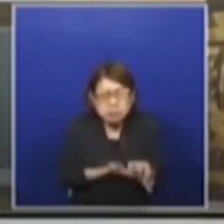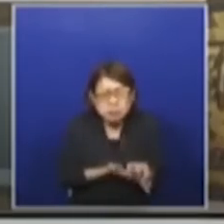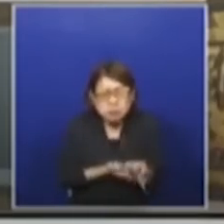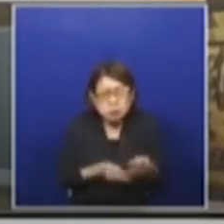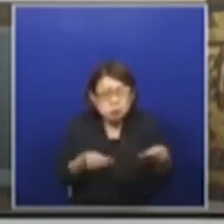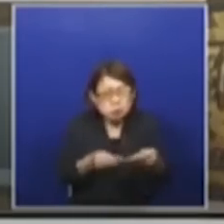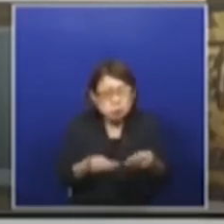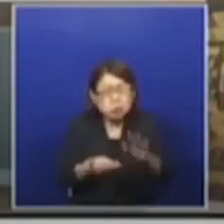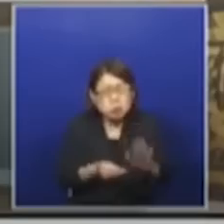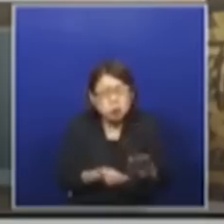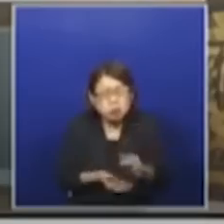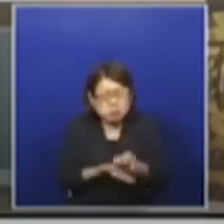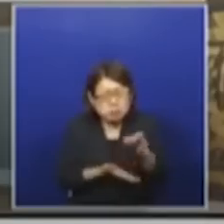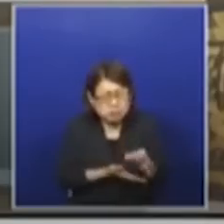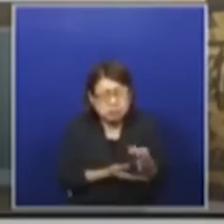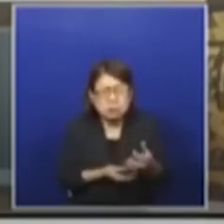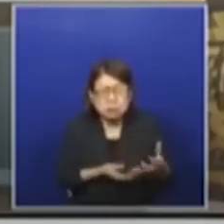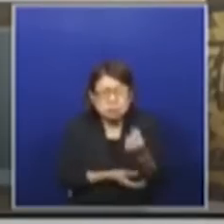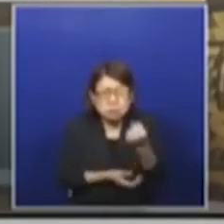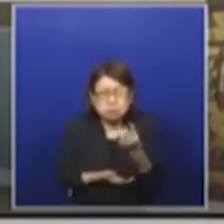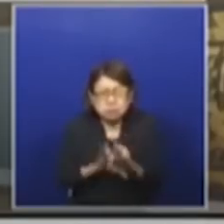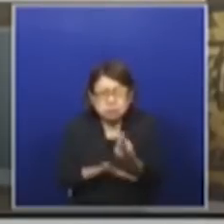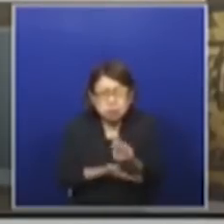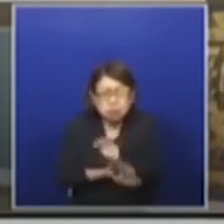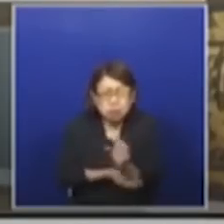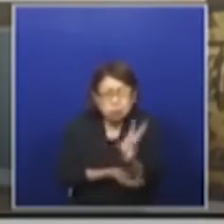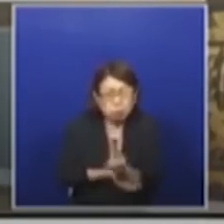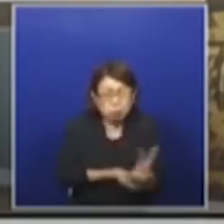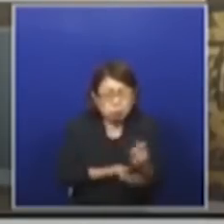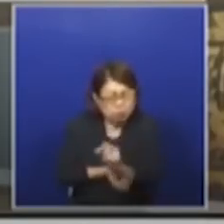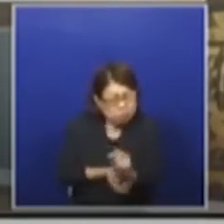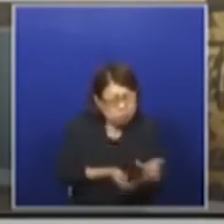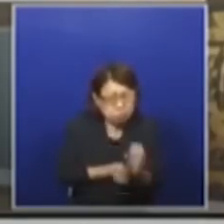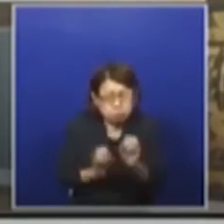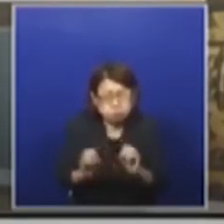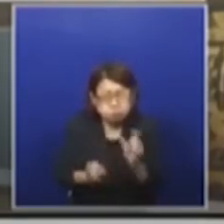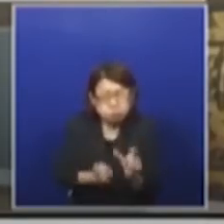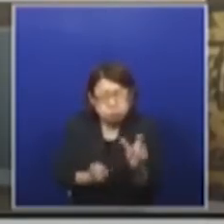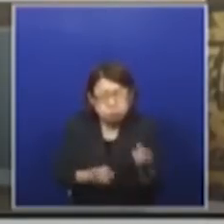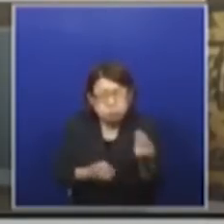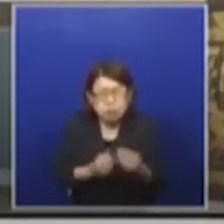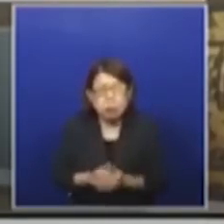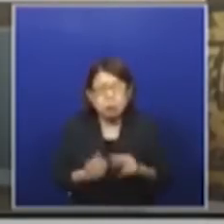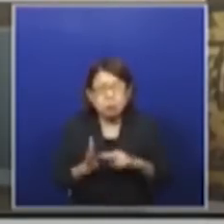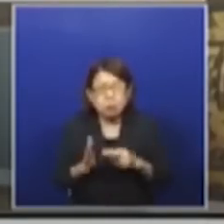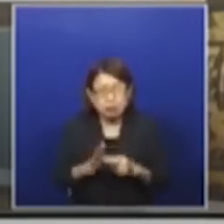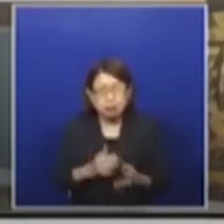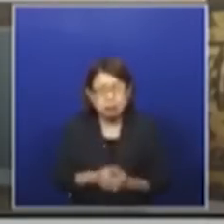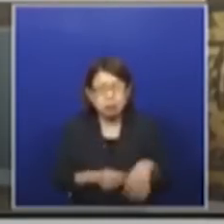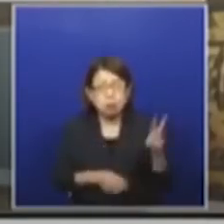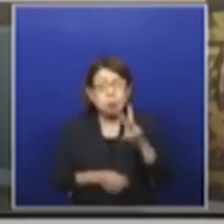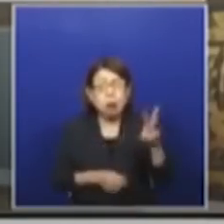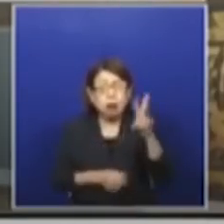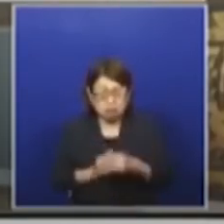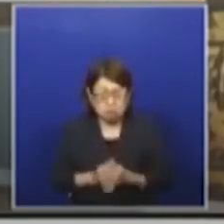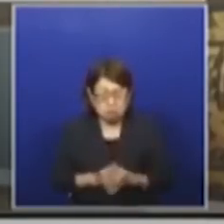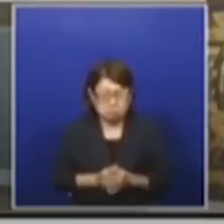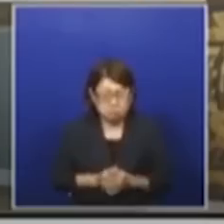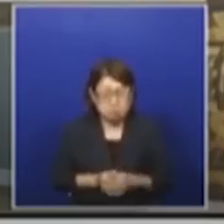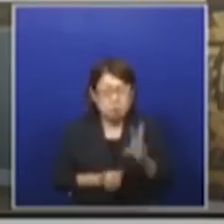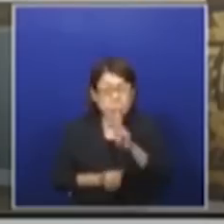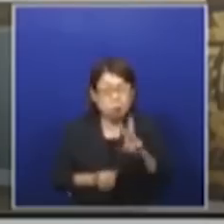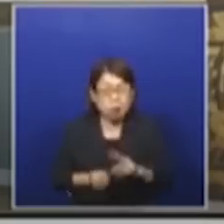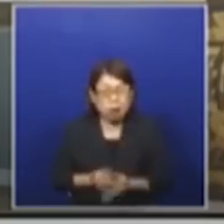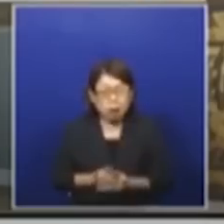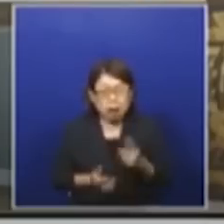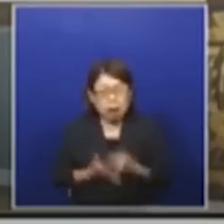นมันแปลว่าอะไรครับมันแปลว่าเป็นการตีเช็คเปล่าให้รัฐมนตรีว่า